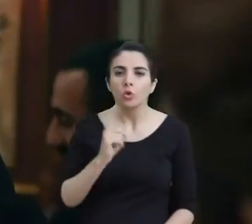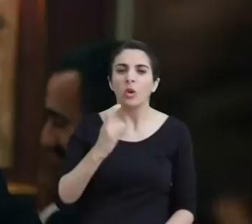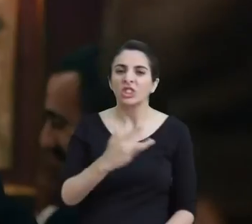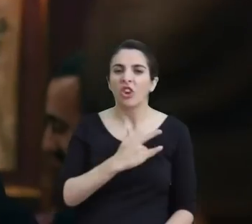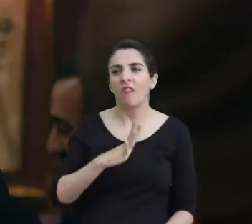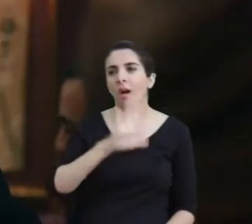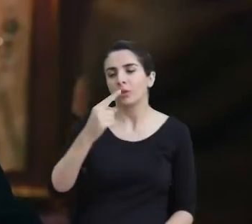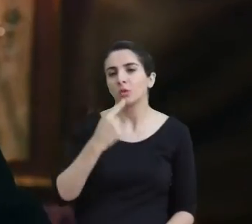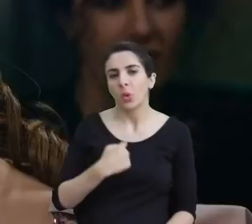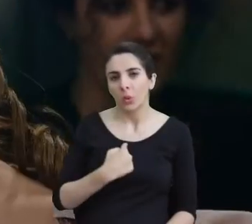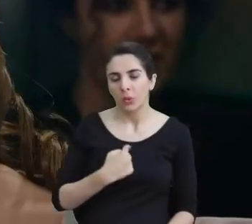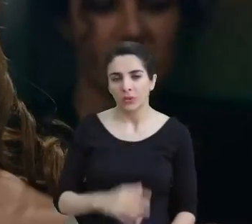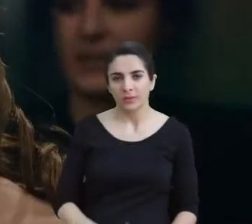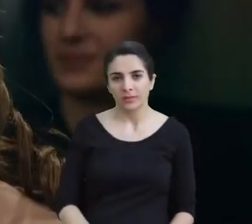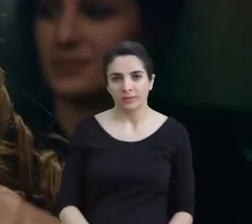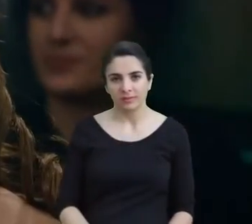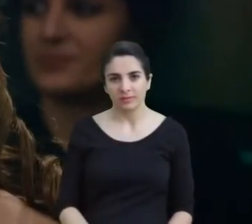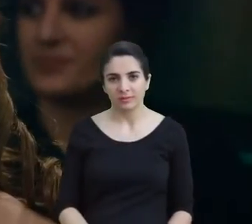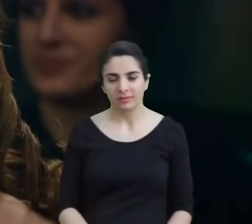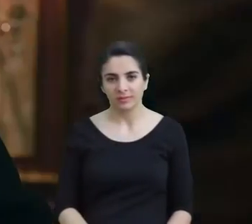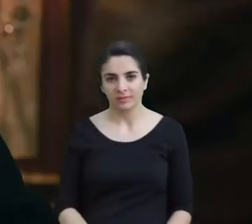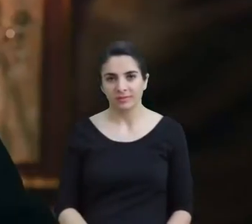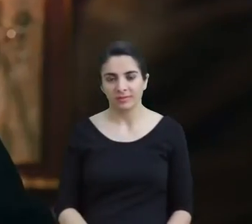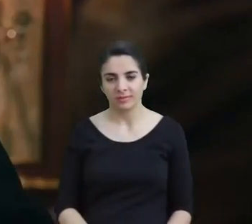canlı olduğumu söylerler.